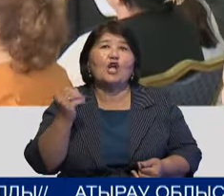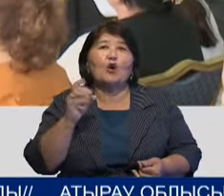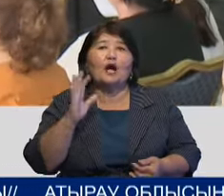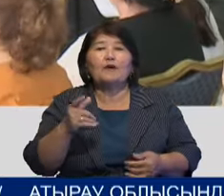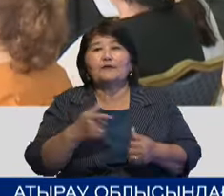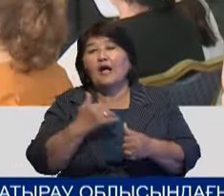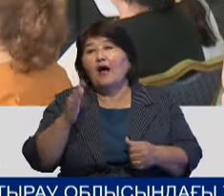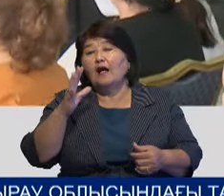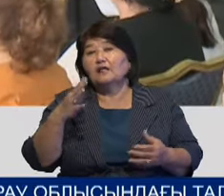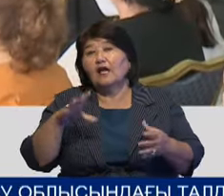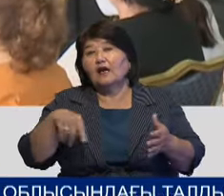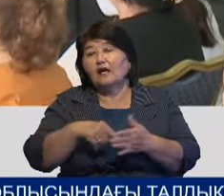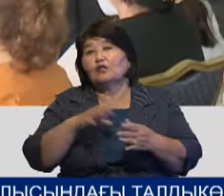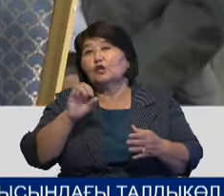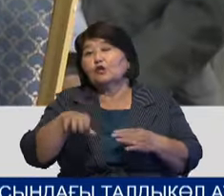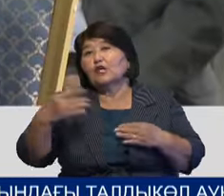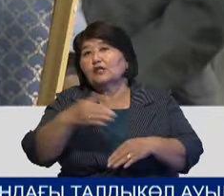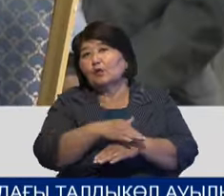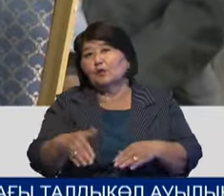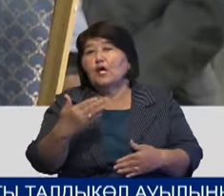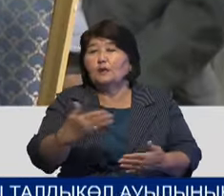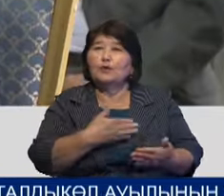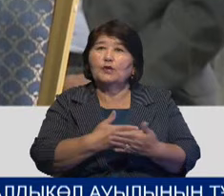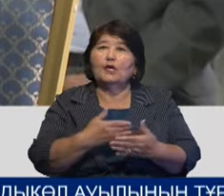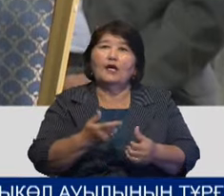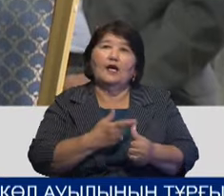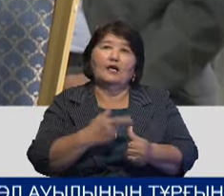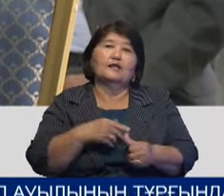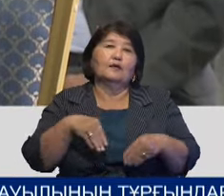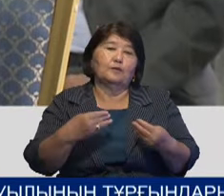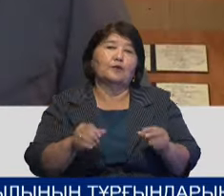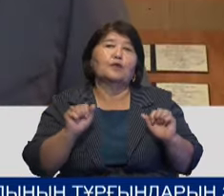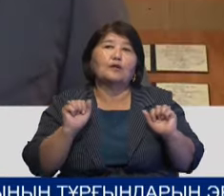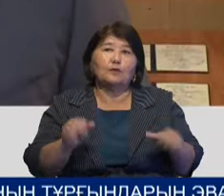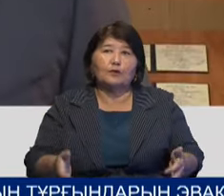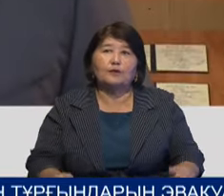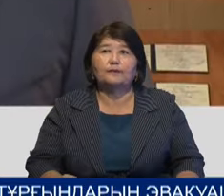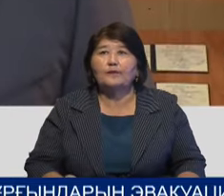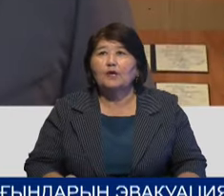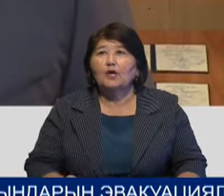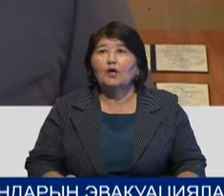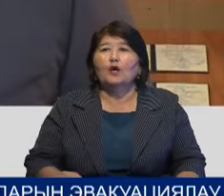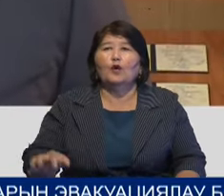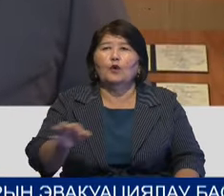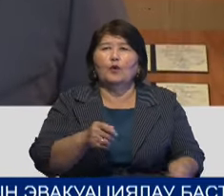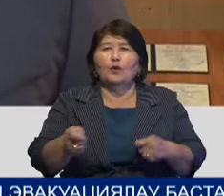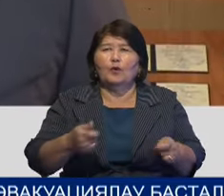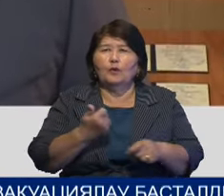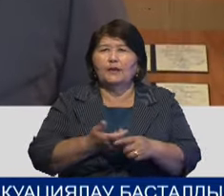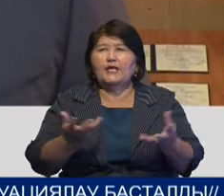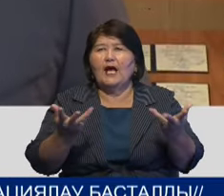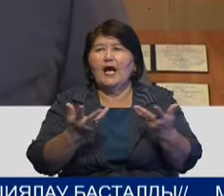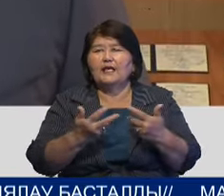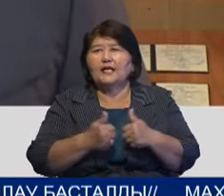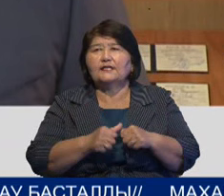Алдағы күндері қаланың сол жағалауындағы бір көшеде қоғам қайраткерінің есімімен аталуы әбден мүмкін. Облыс басшылары ономастикалық